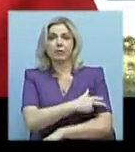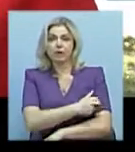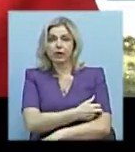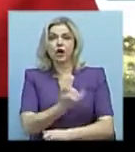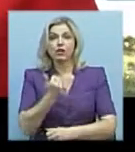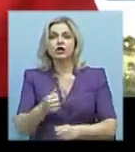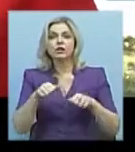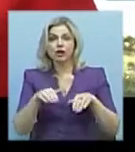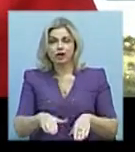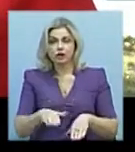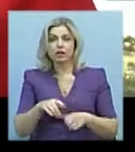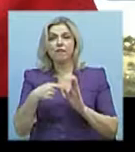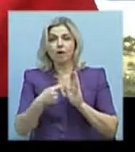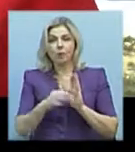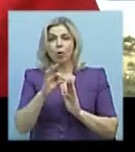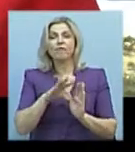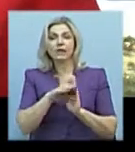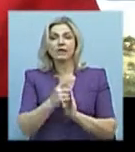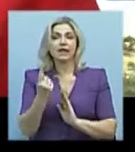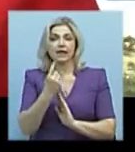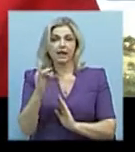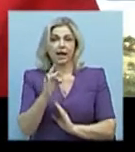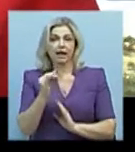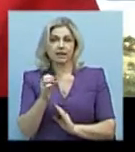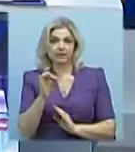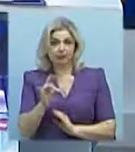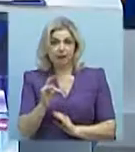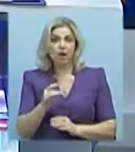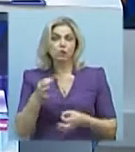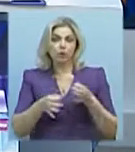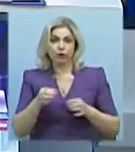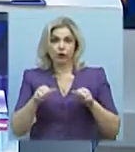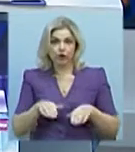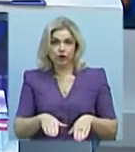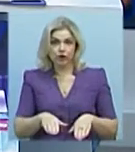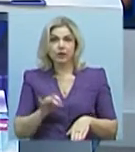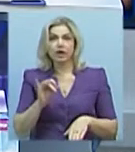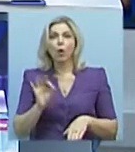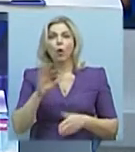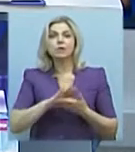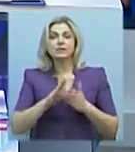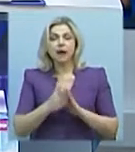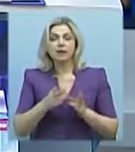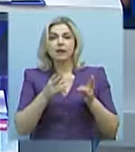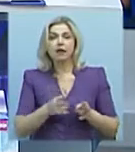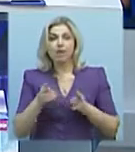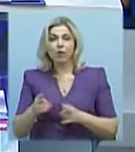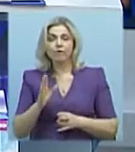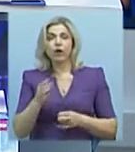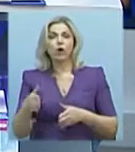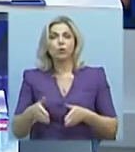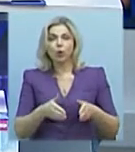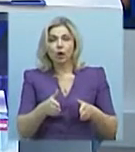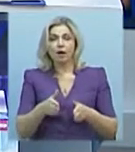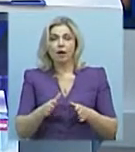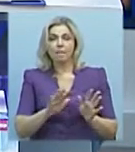щодо внесення події до єдиного реєстру судових рішень. І про стан травмованих у